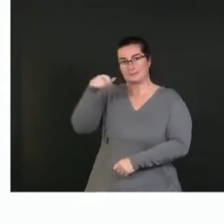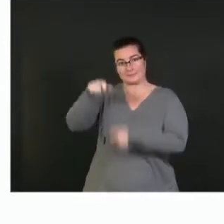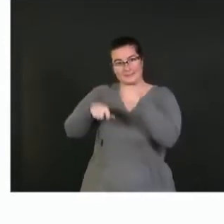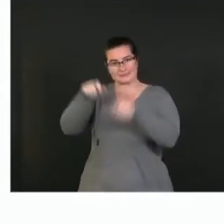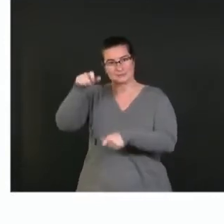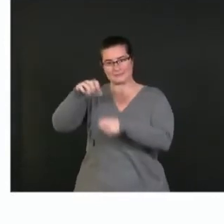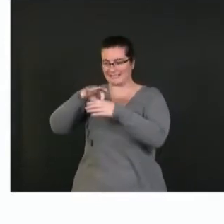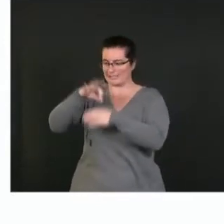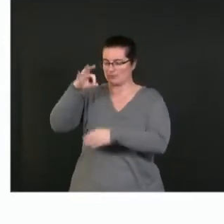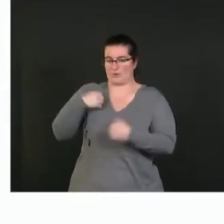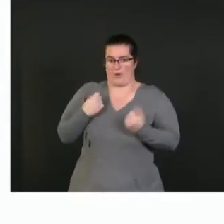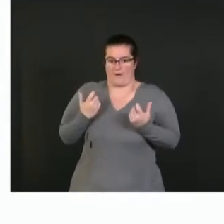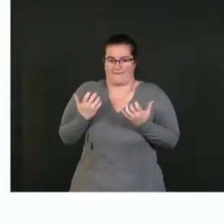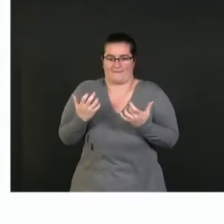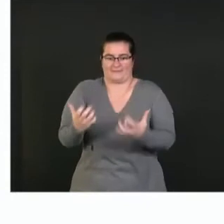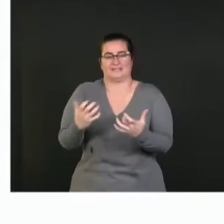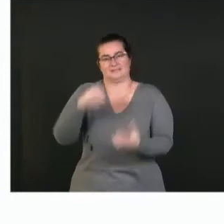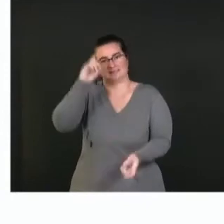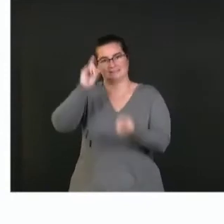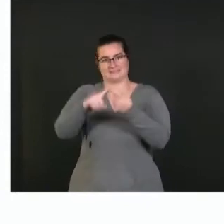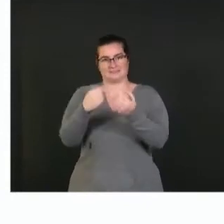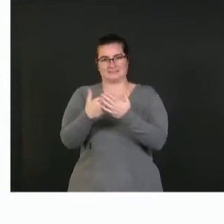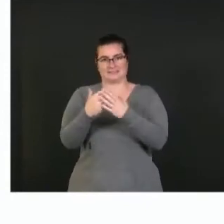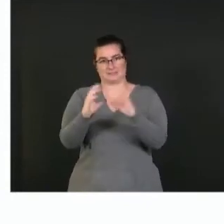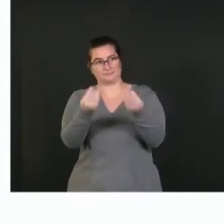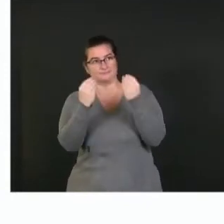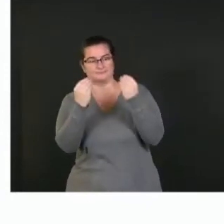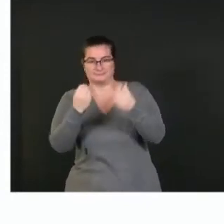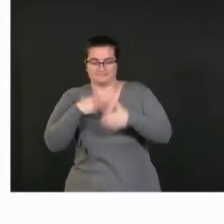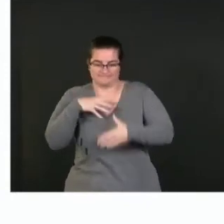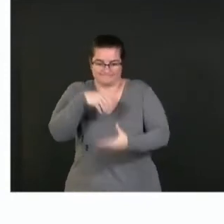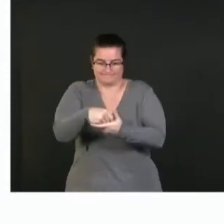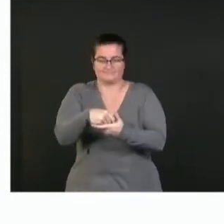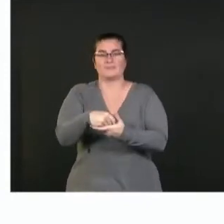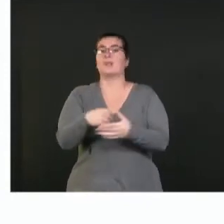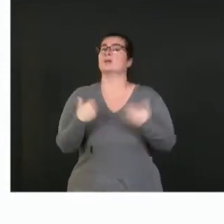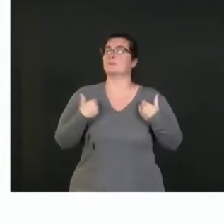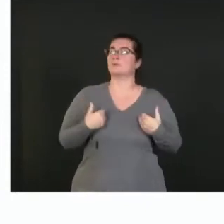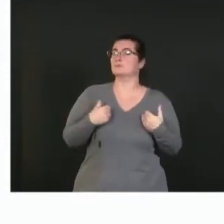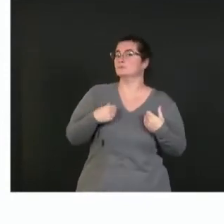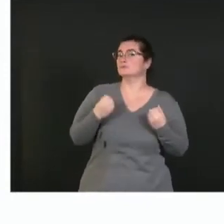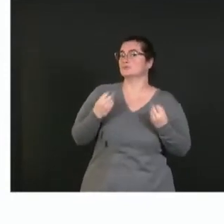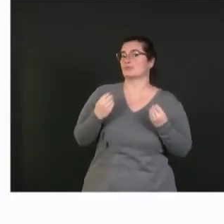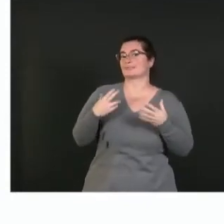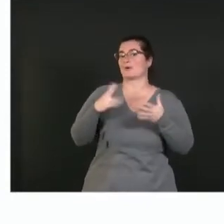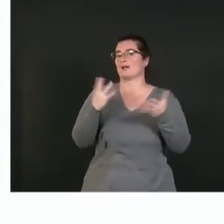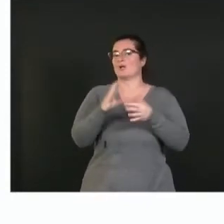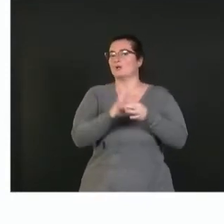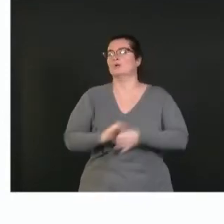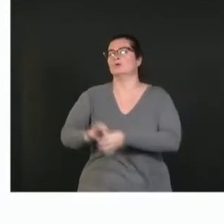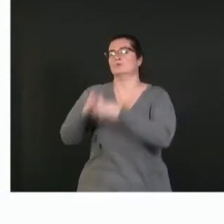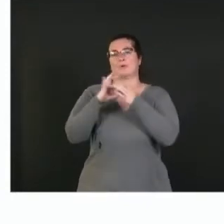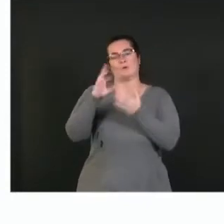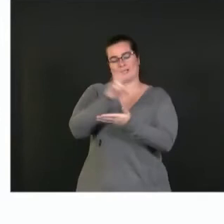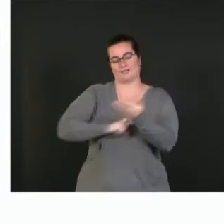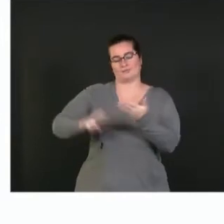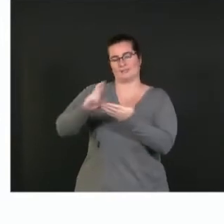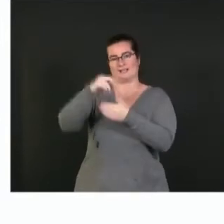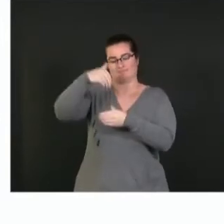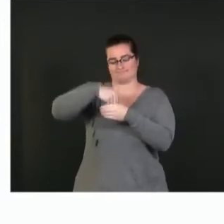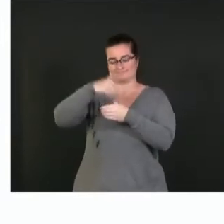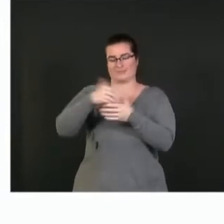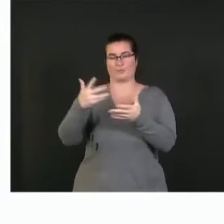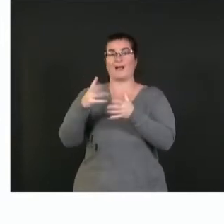élus, justement, de s'impliquer sur ces sujets-là. Moi, c'est mon quotidien, travailler avec des élus, parce que notre union régionale, elle est composée en fait de